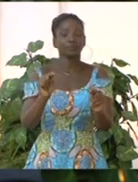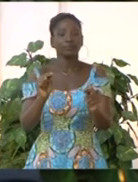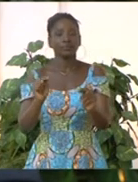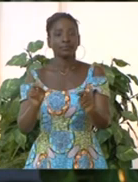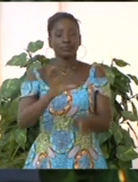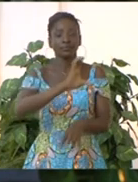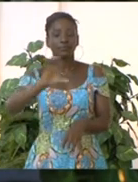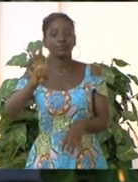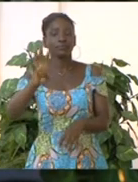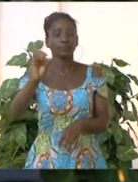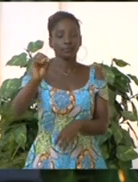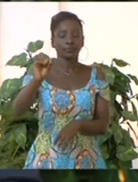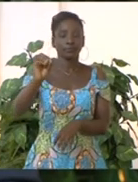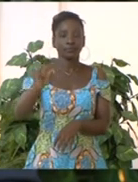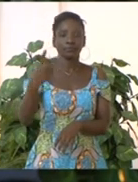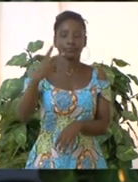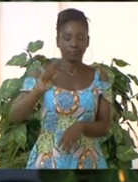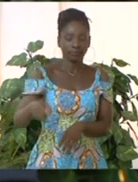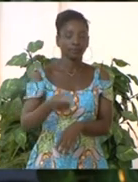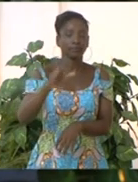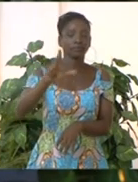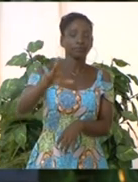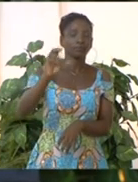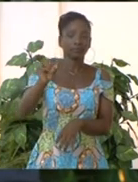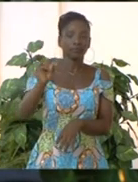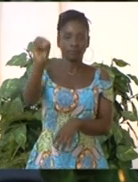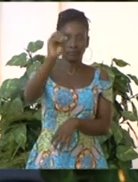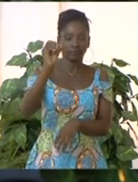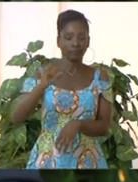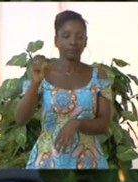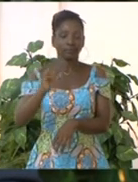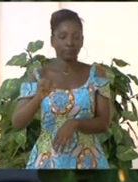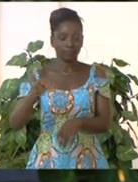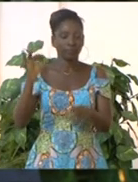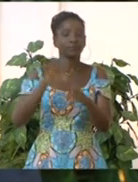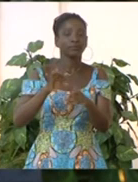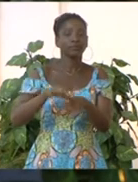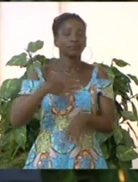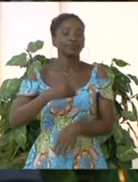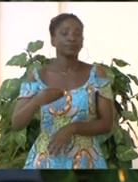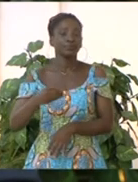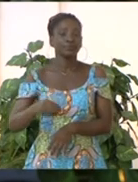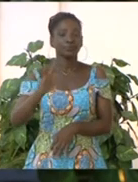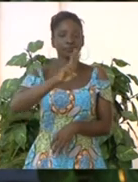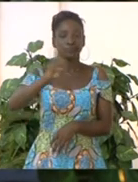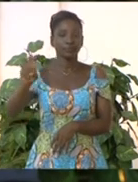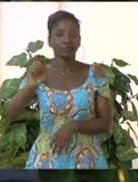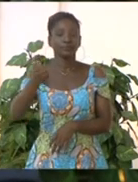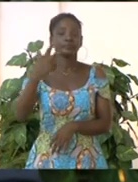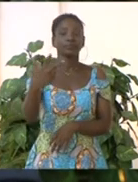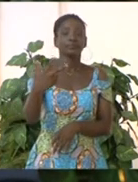540 soit 2,3 pour cent le thème blanc 213